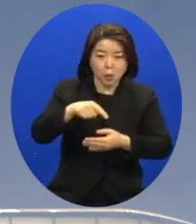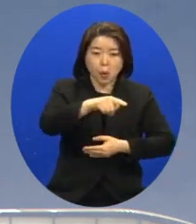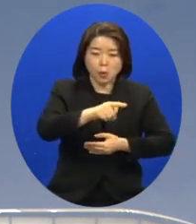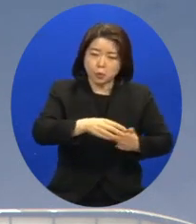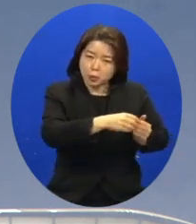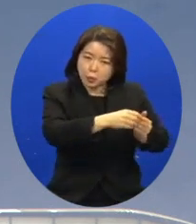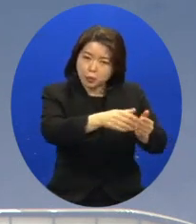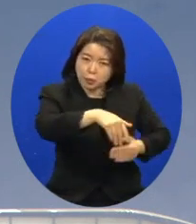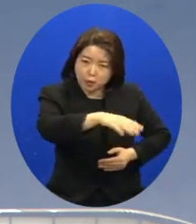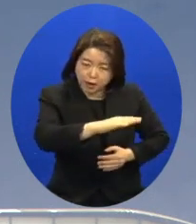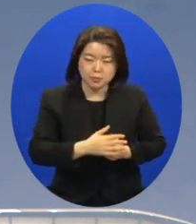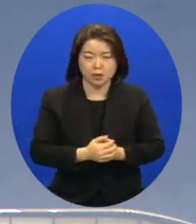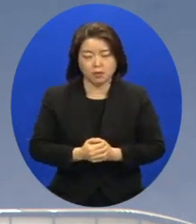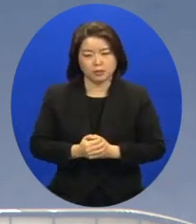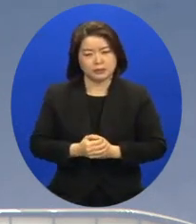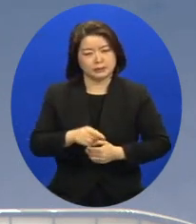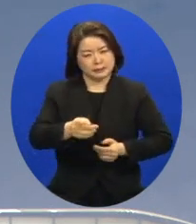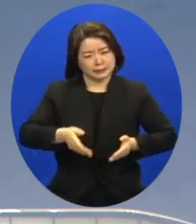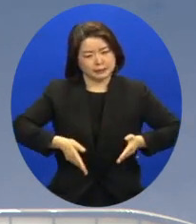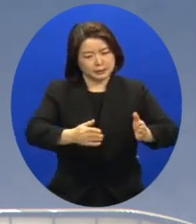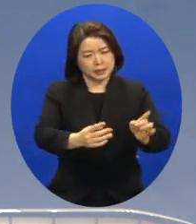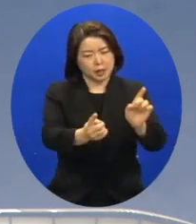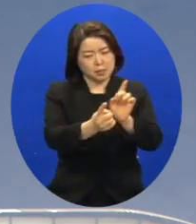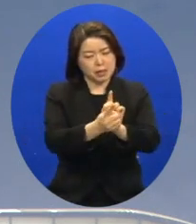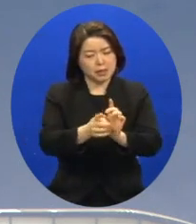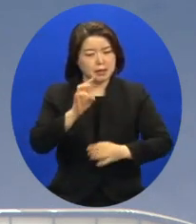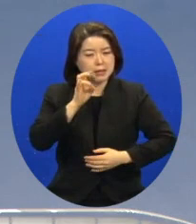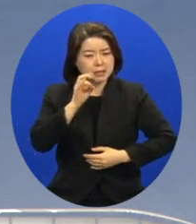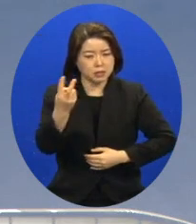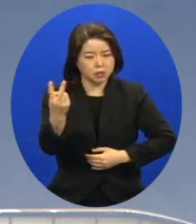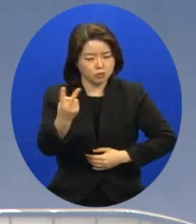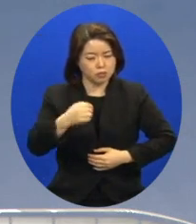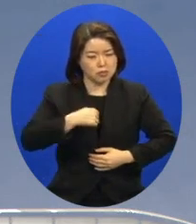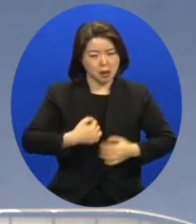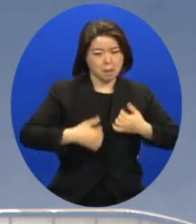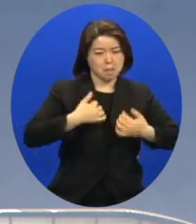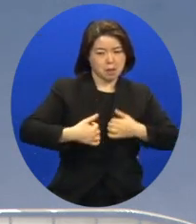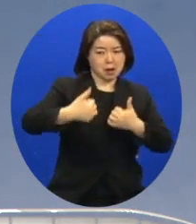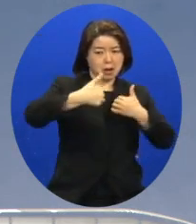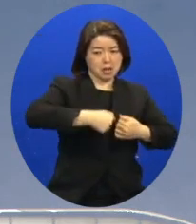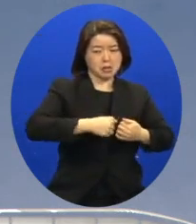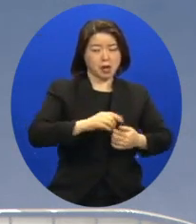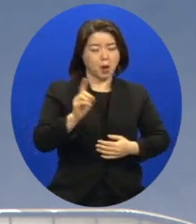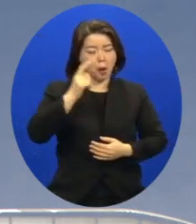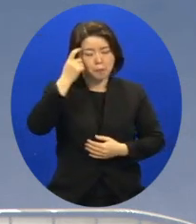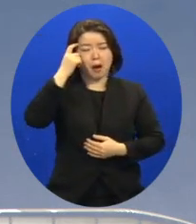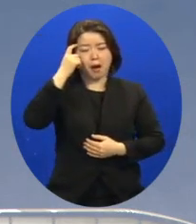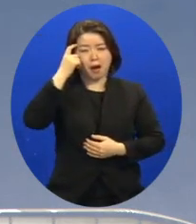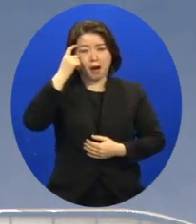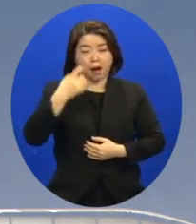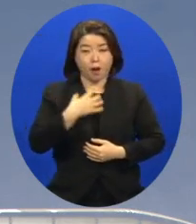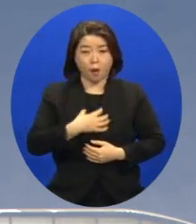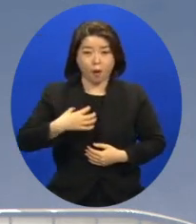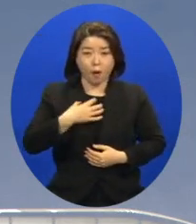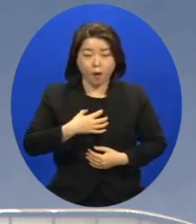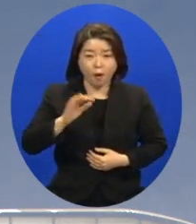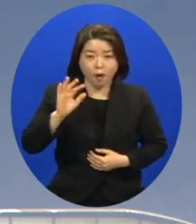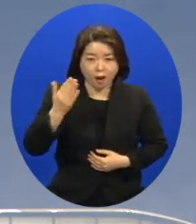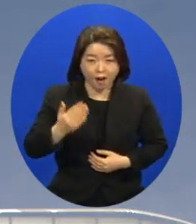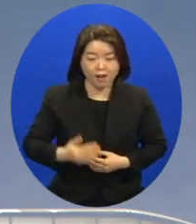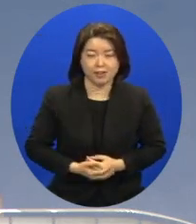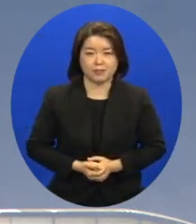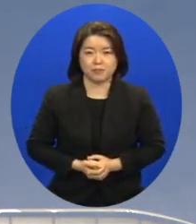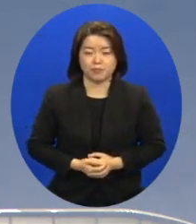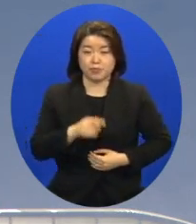반갑게 인사를 해서 오면 어떻게 하나 하는 걱정이 갑자기 생겼습니다. 그때 상황을